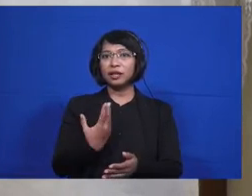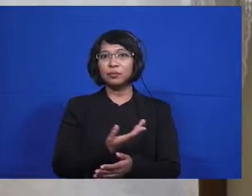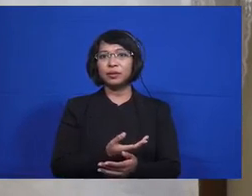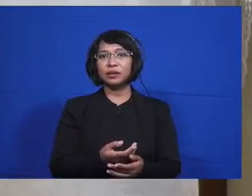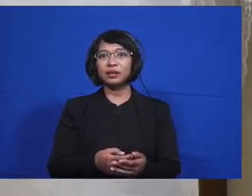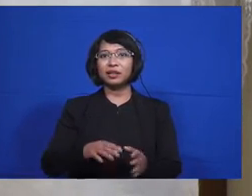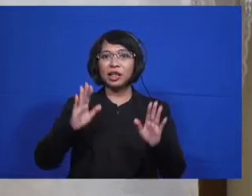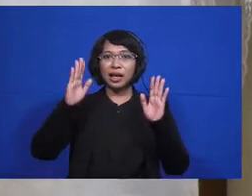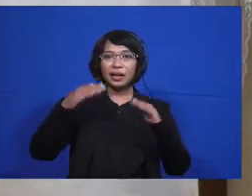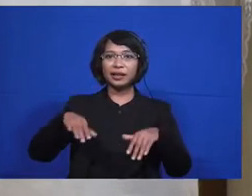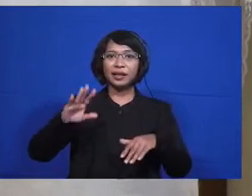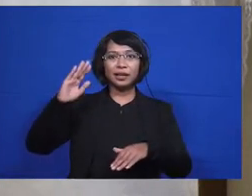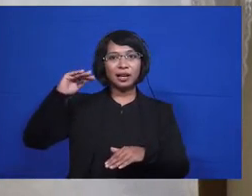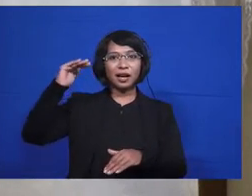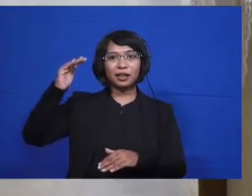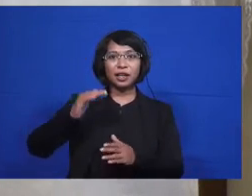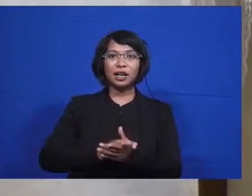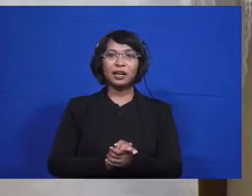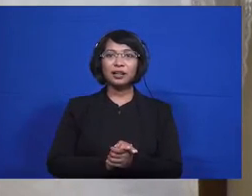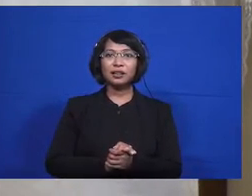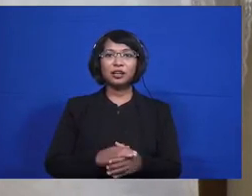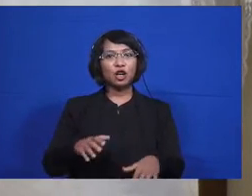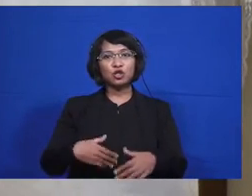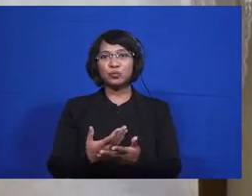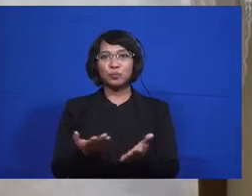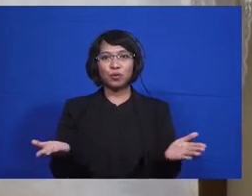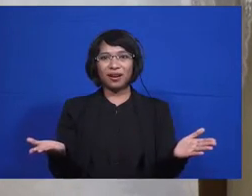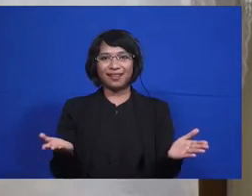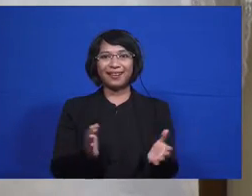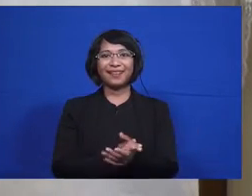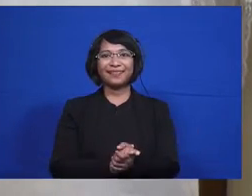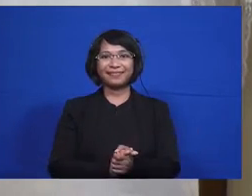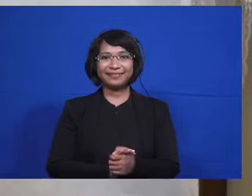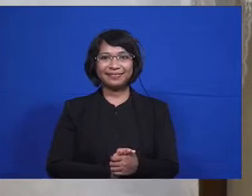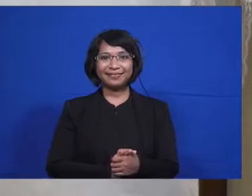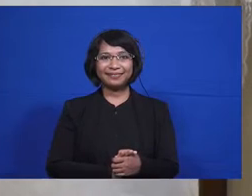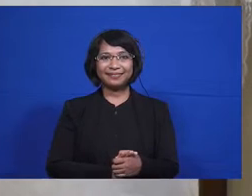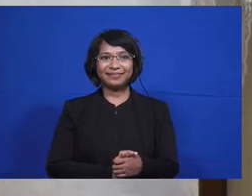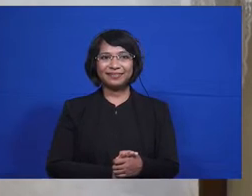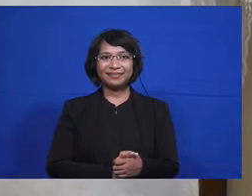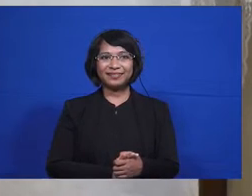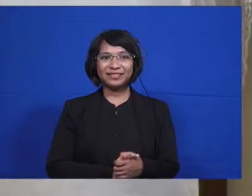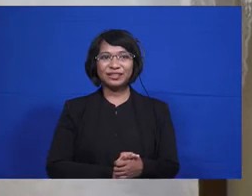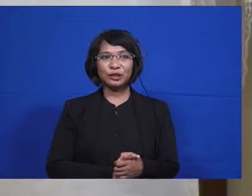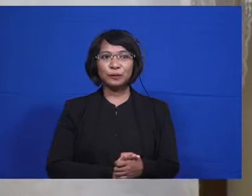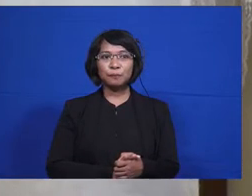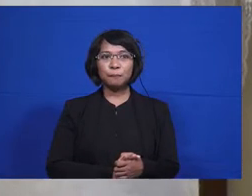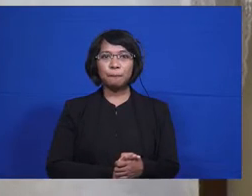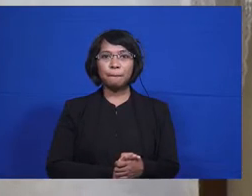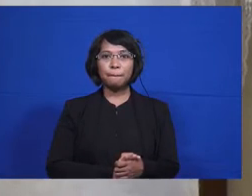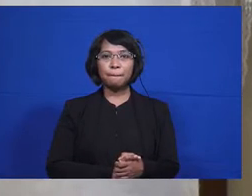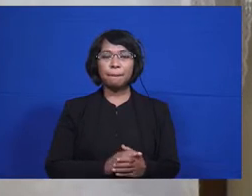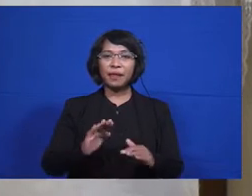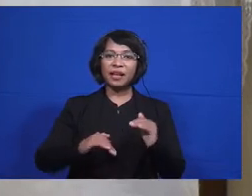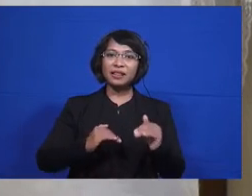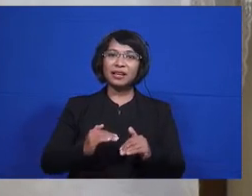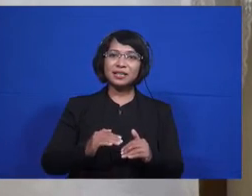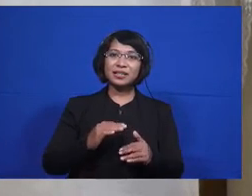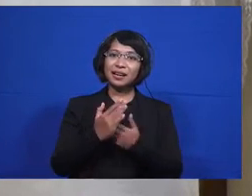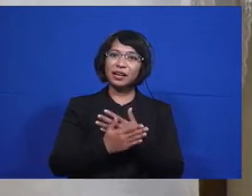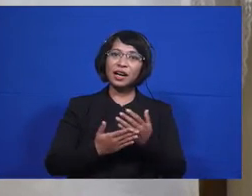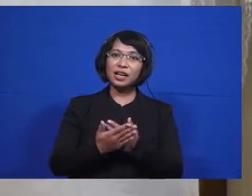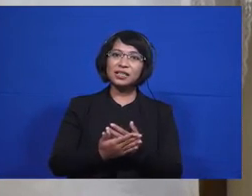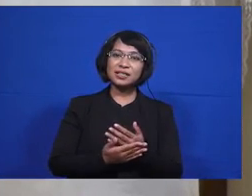adik, kakak, pakde, bude, om, tante, keponakan, eyang, kakung, eyang putri, atas kasih persaudaraan